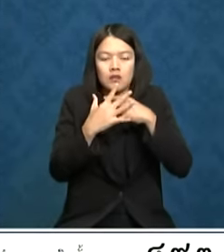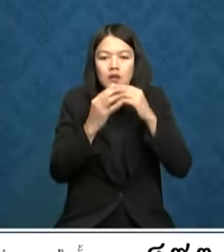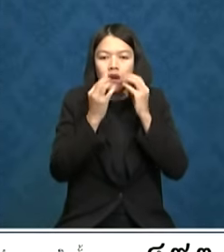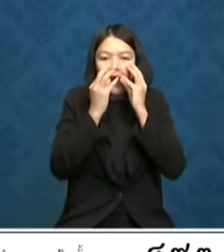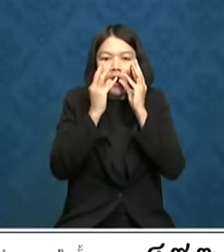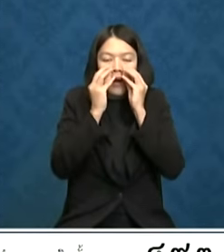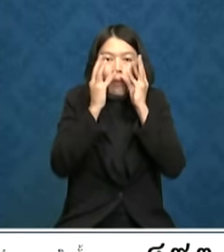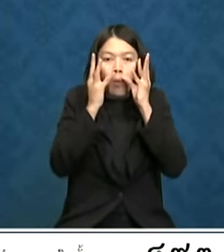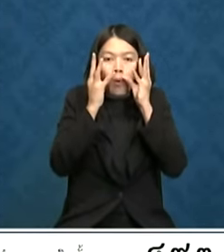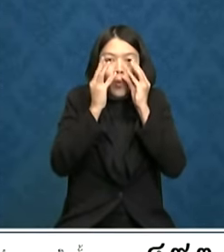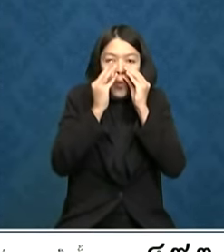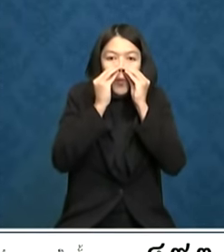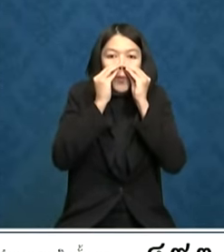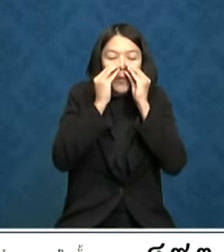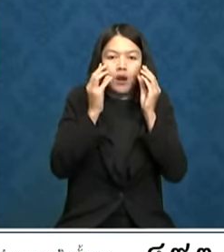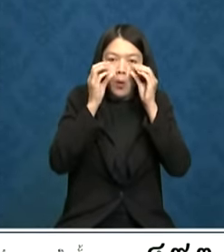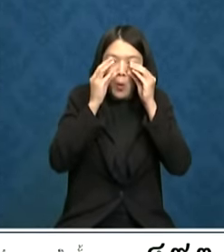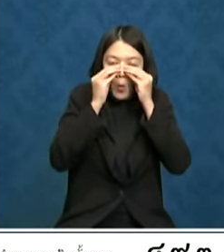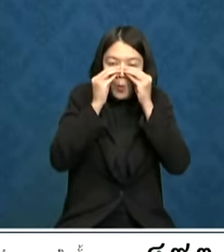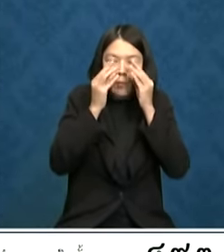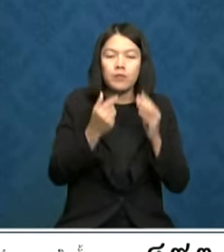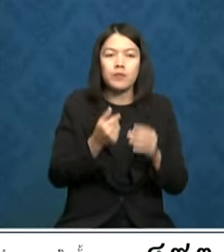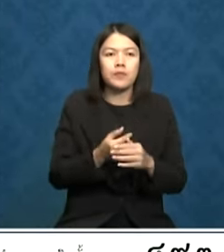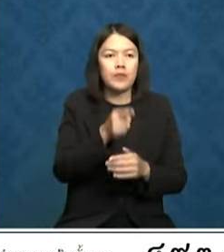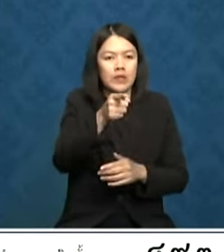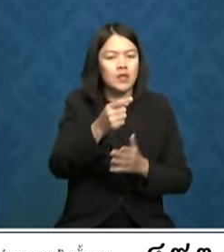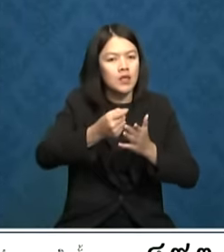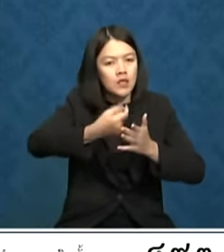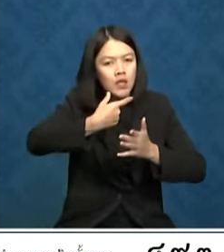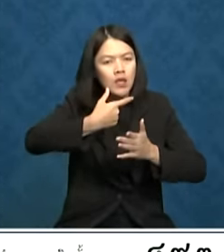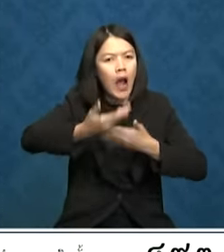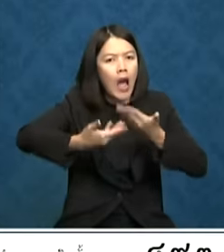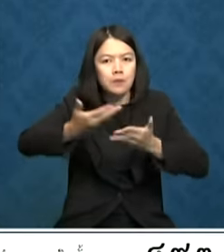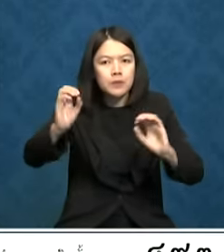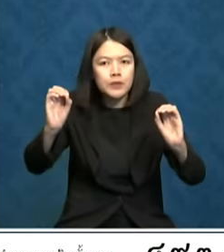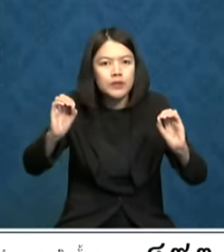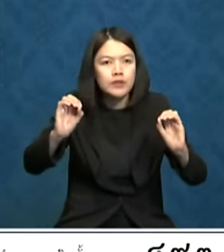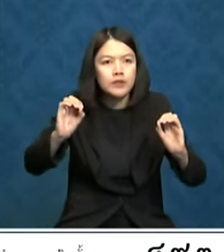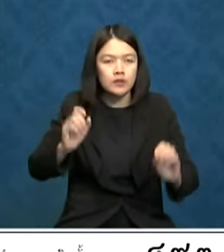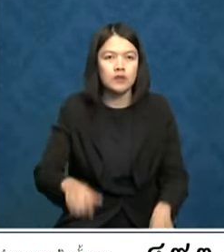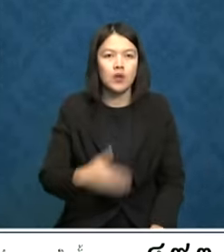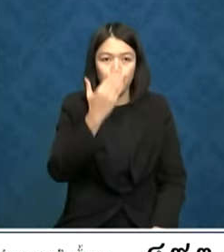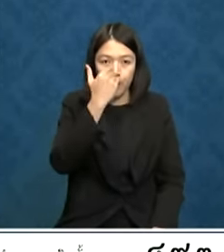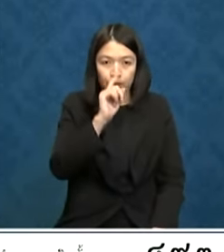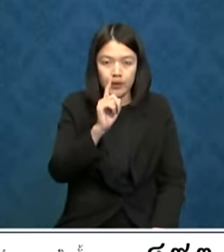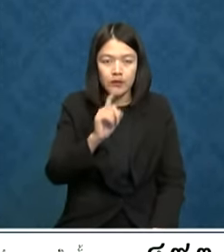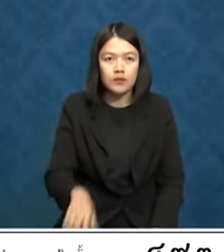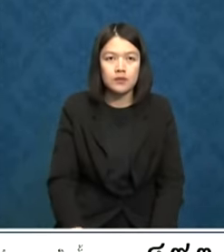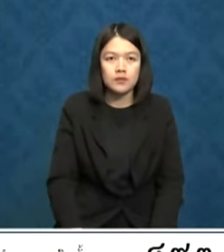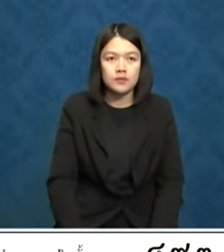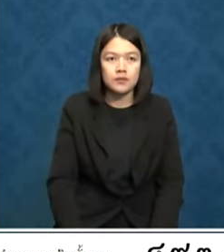จมูกได้นะคะท่านสังเกตกันมคะว่าหลังๆนี้ยาชนิดนี้ไม่มีขายเท่าไหร่แล้วค่ะเพราะอะไรทราบมย